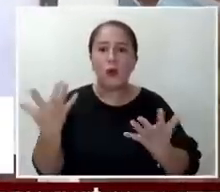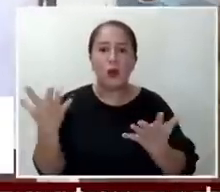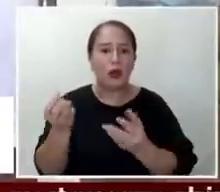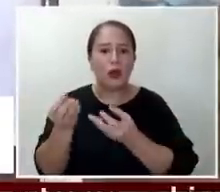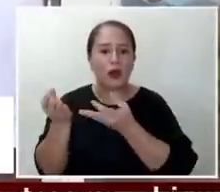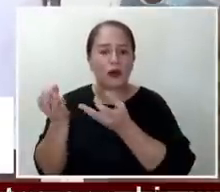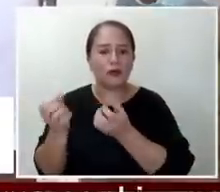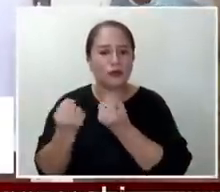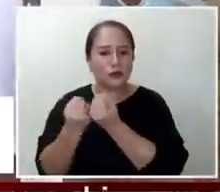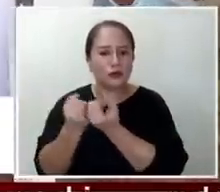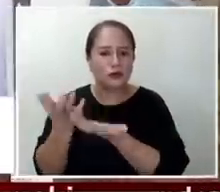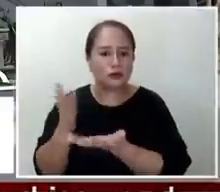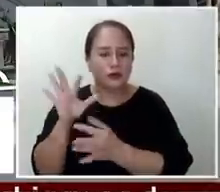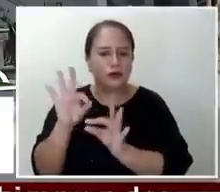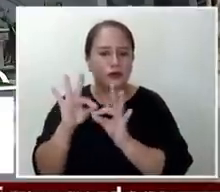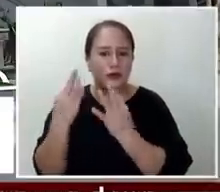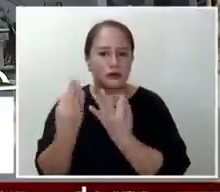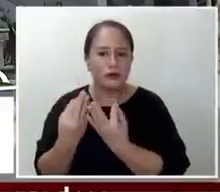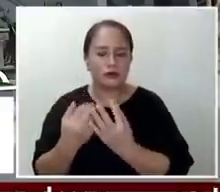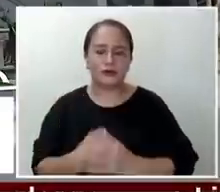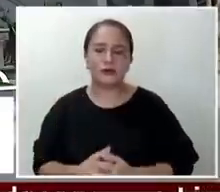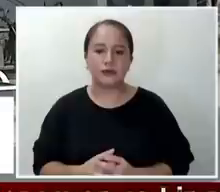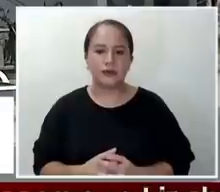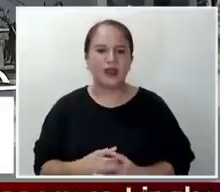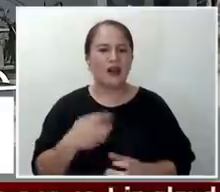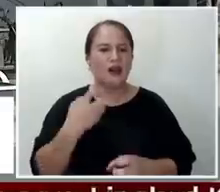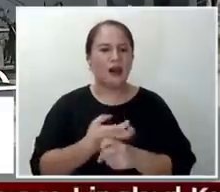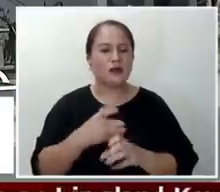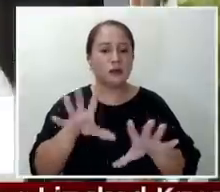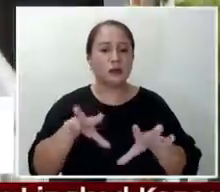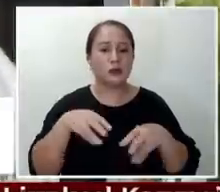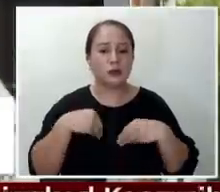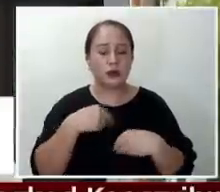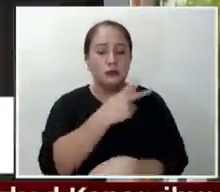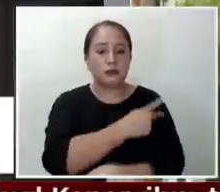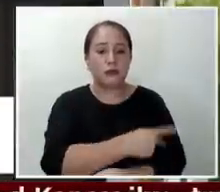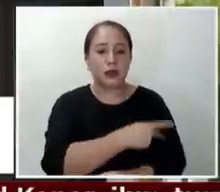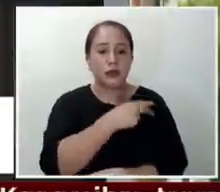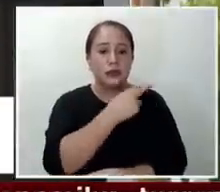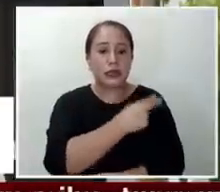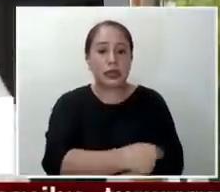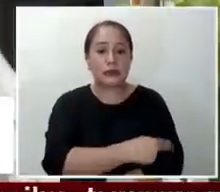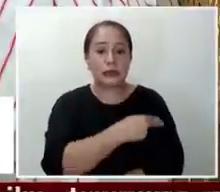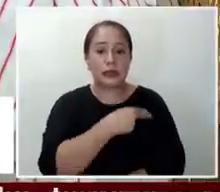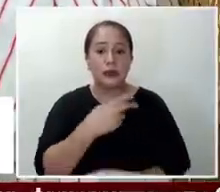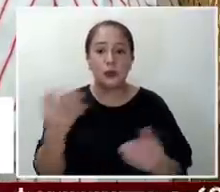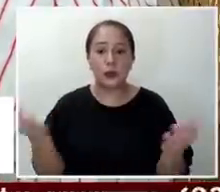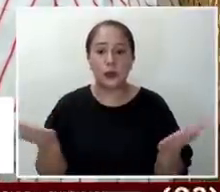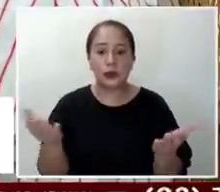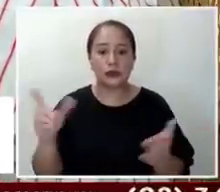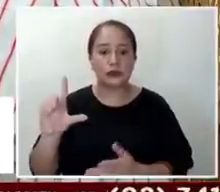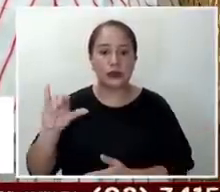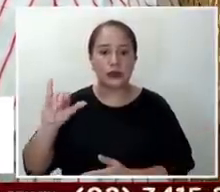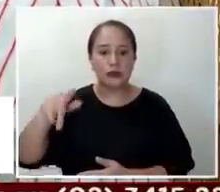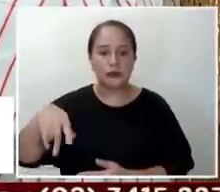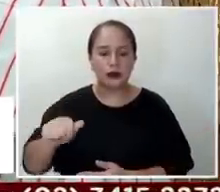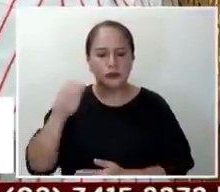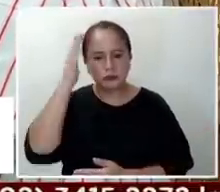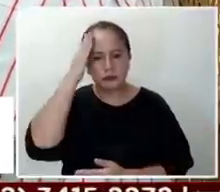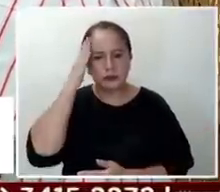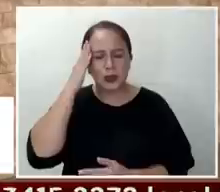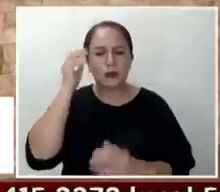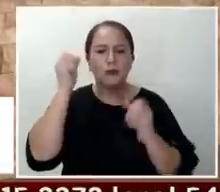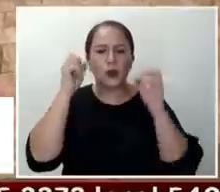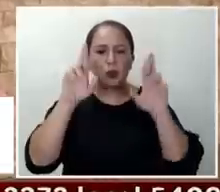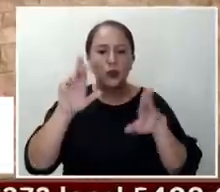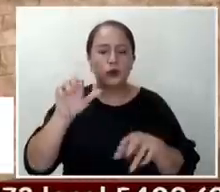po, sa palatan na lang po. Hirap na rin tumanggap ng pasyente ang mga ospital sa Lipa. Kaya ang pakiusap ni Mayor Africa,